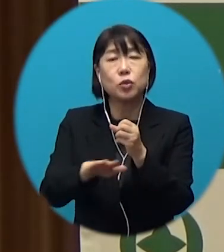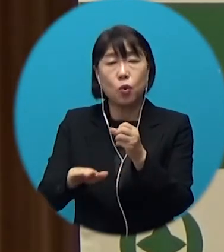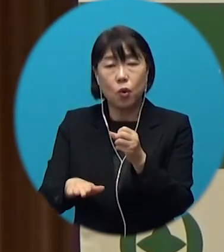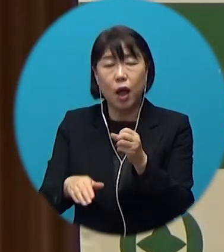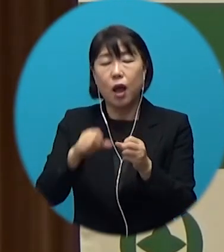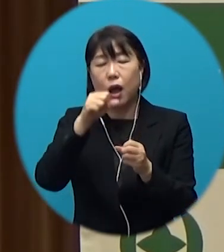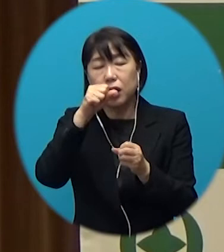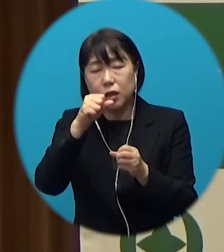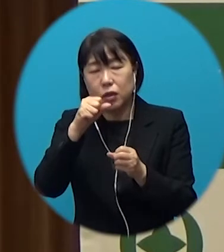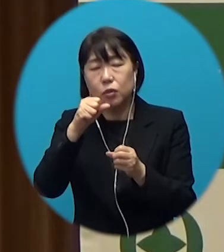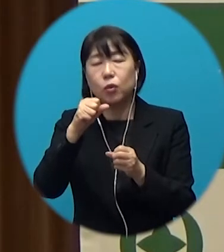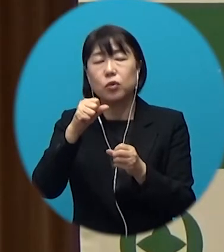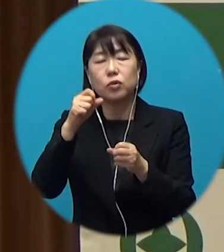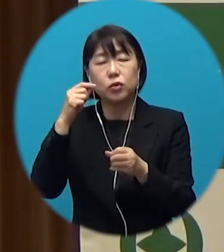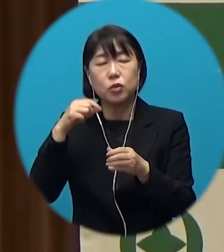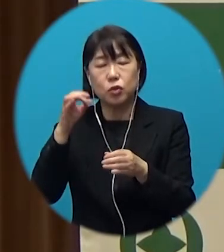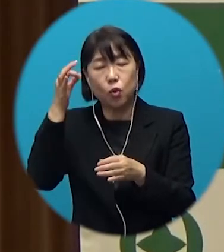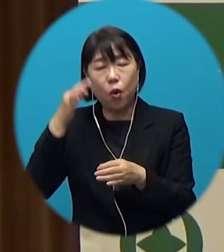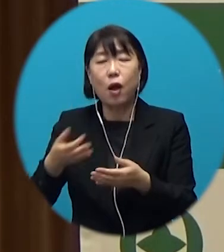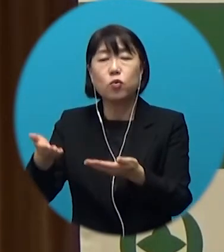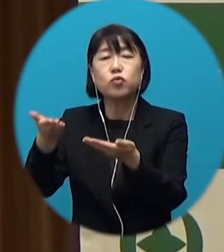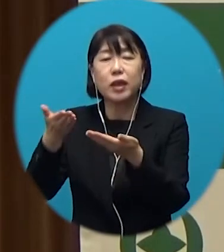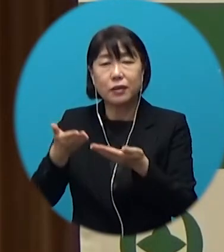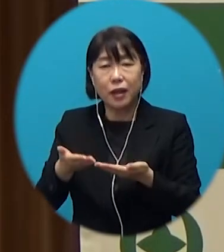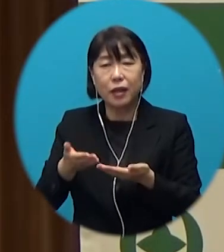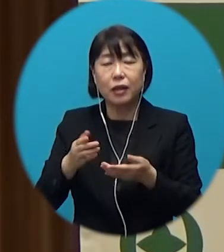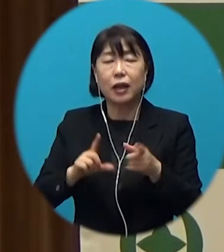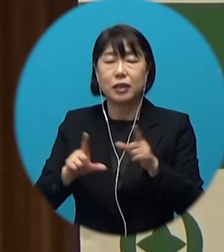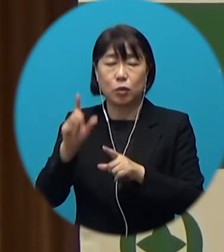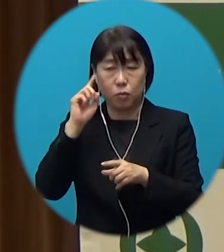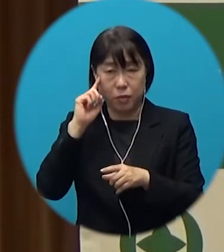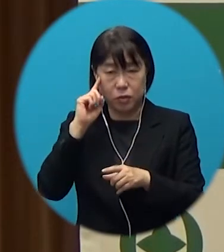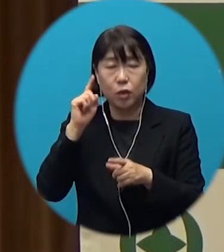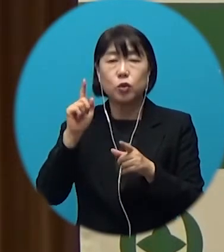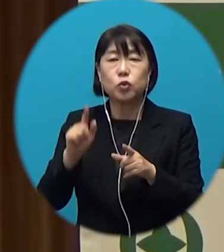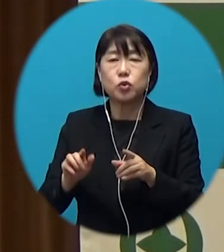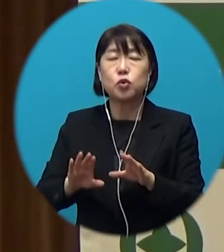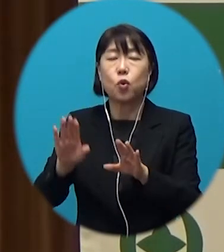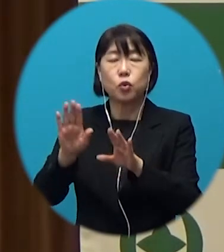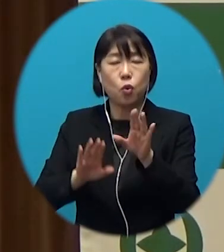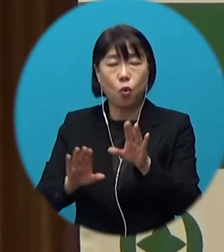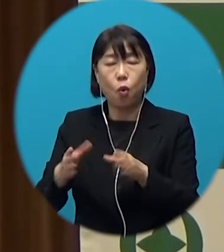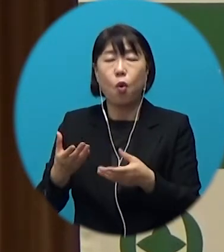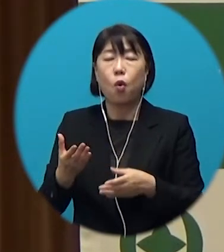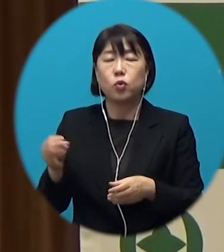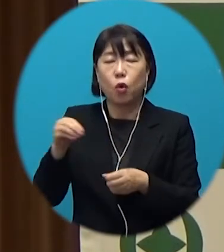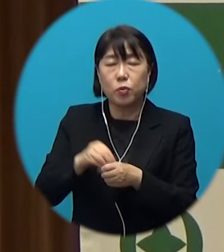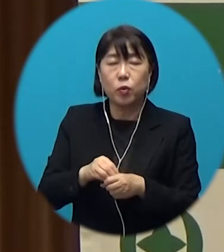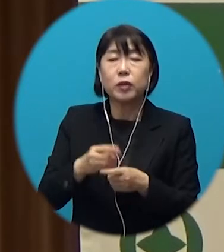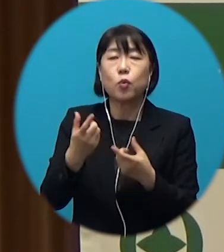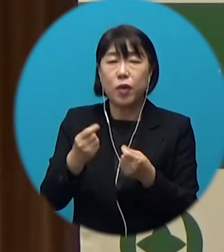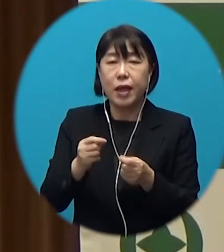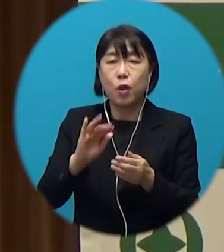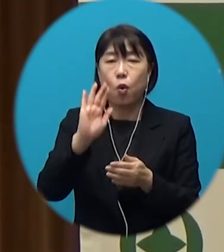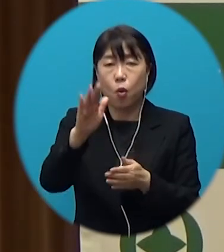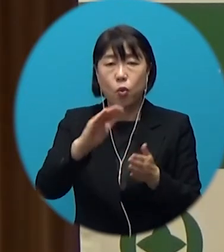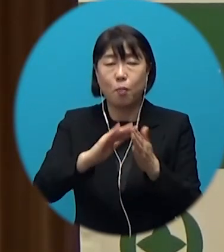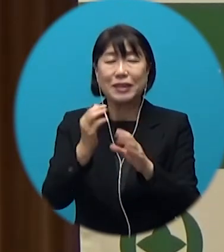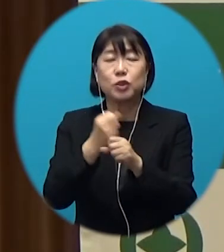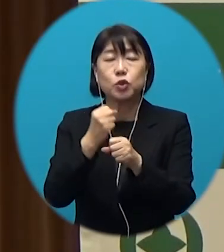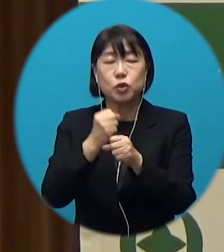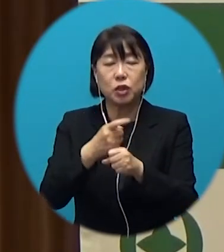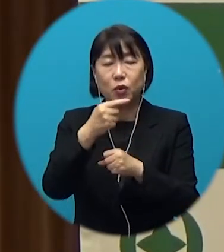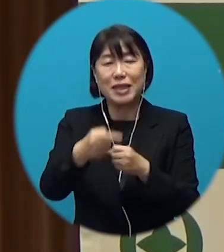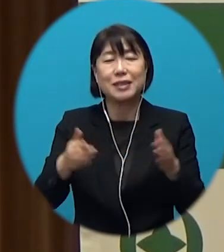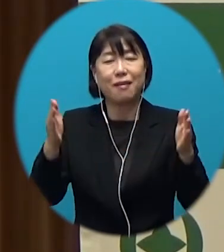ている動きだと思っていますので、そうした動きをですね、しっかりと取り込みながら、この街づくりにつなげていく一年にもしていき